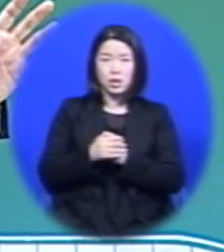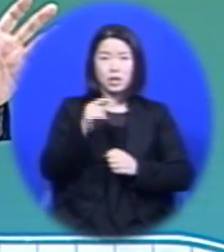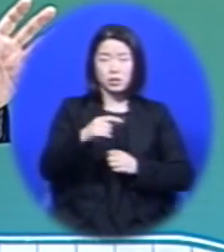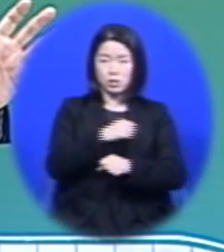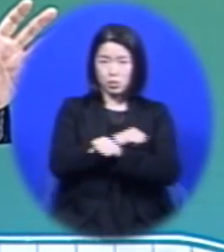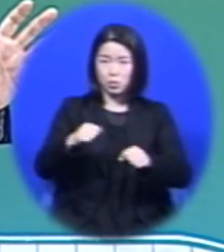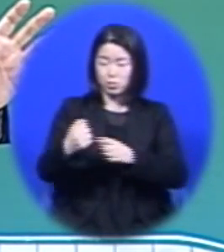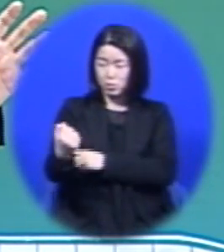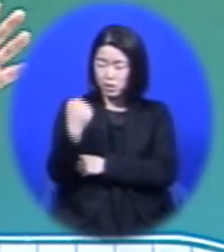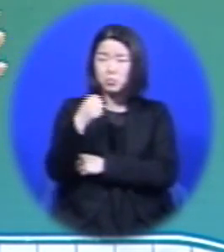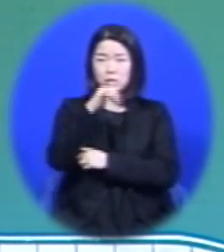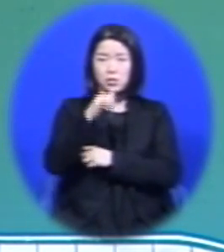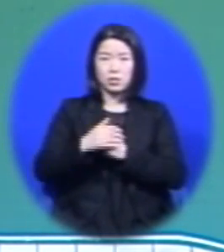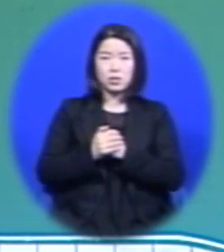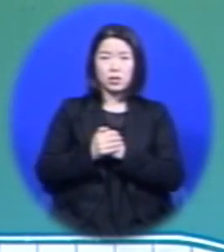힘이 있었어요.